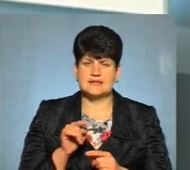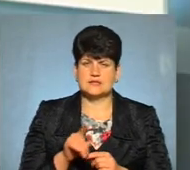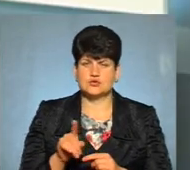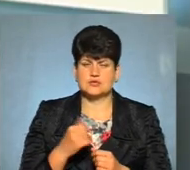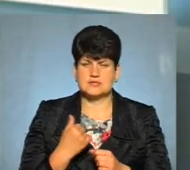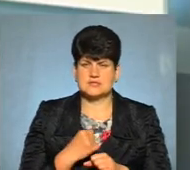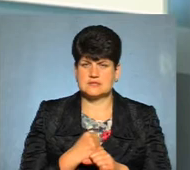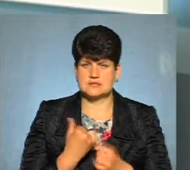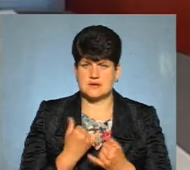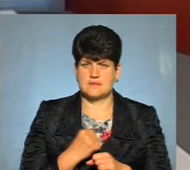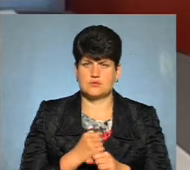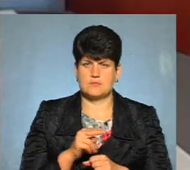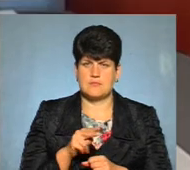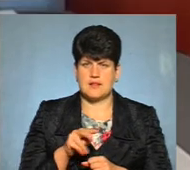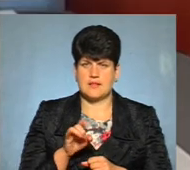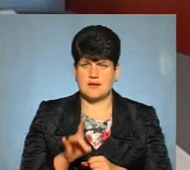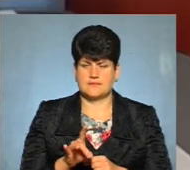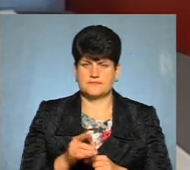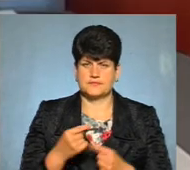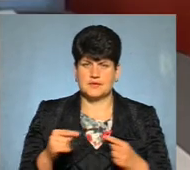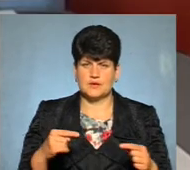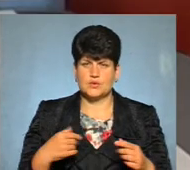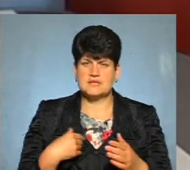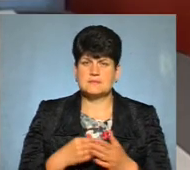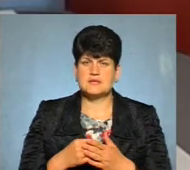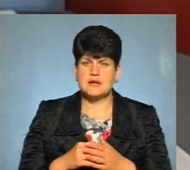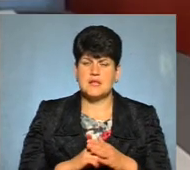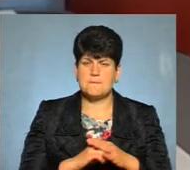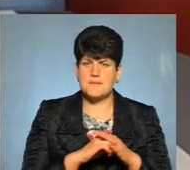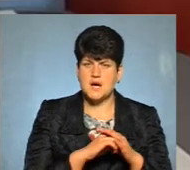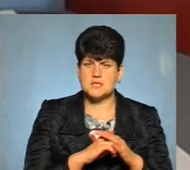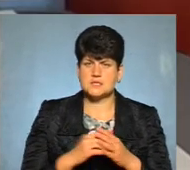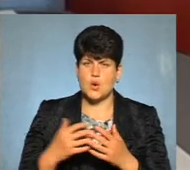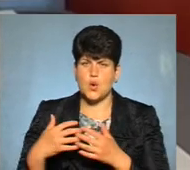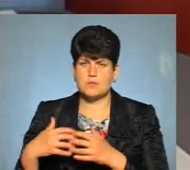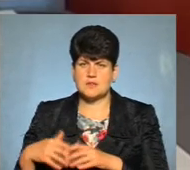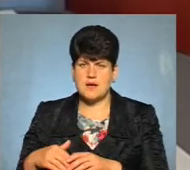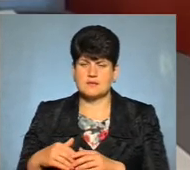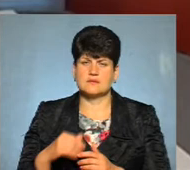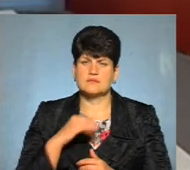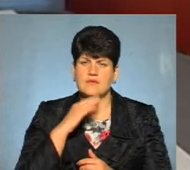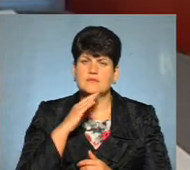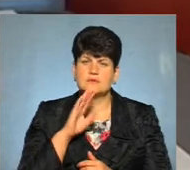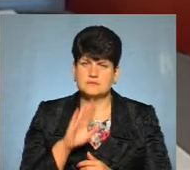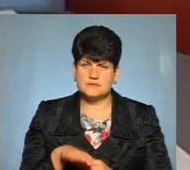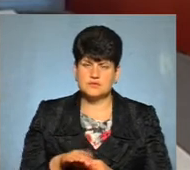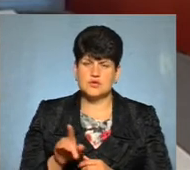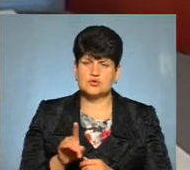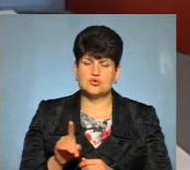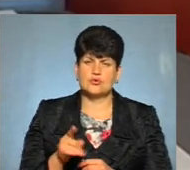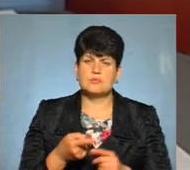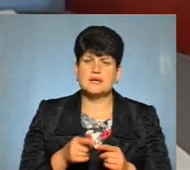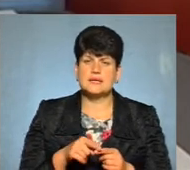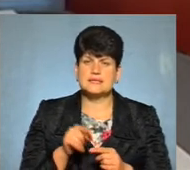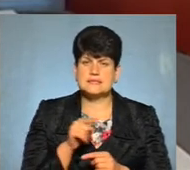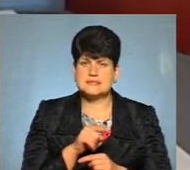працюють з ПЛР. У нас і матеріальна база, і обладнання, і кадри у нас достатні, щоб ці